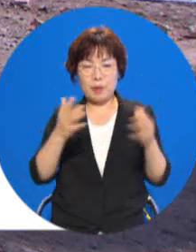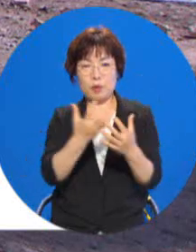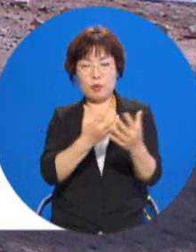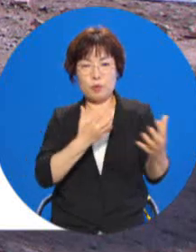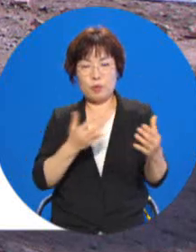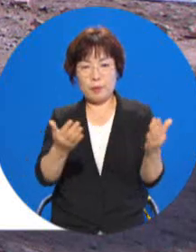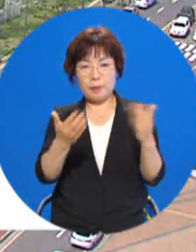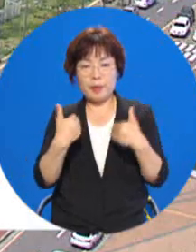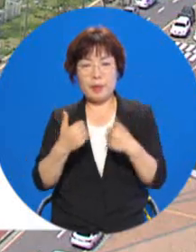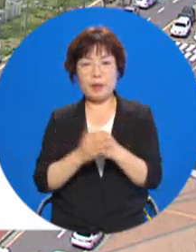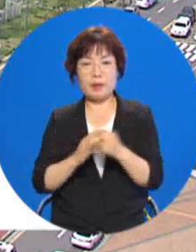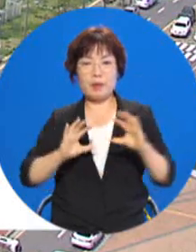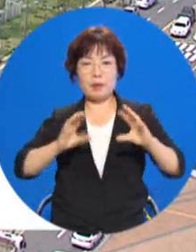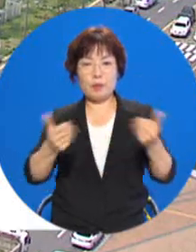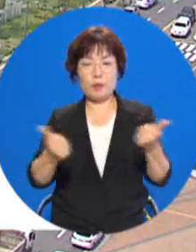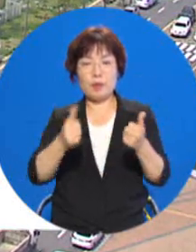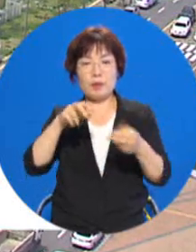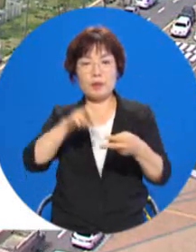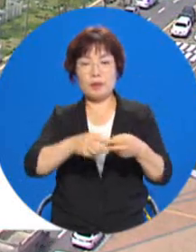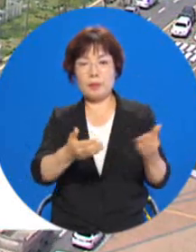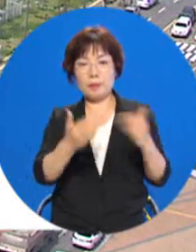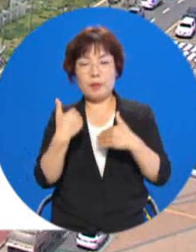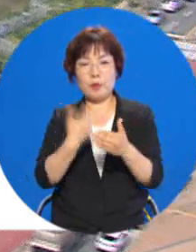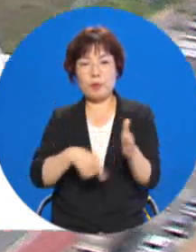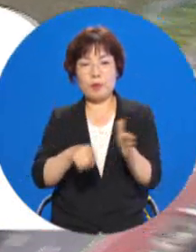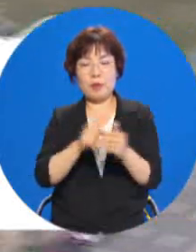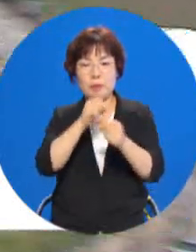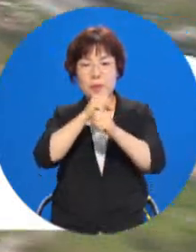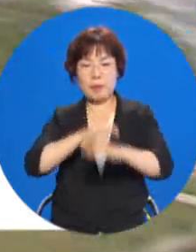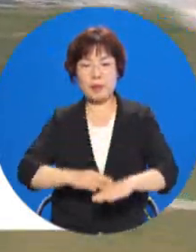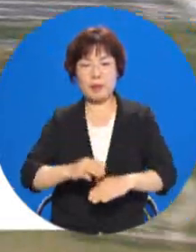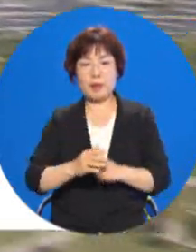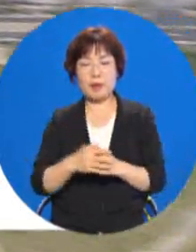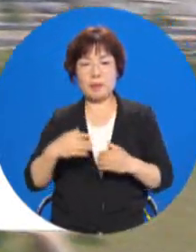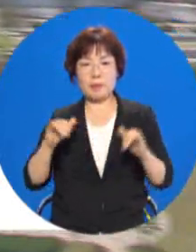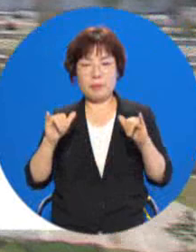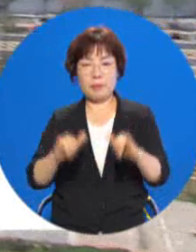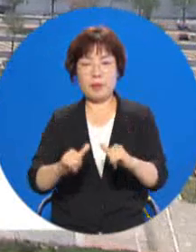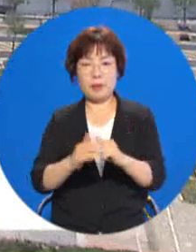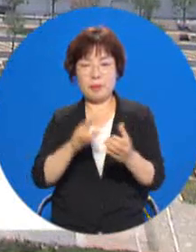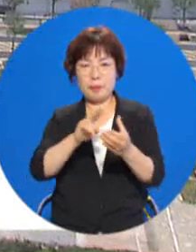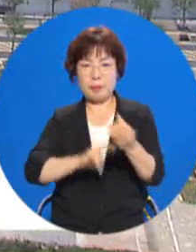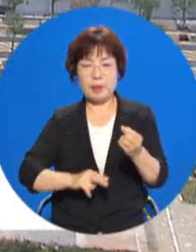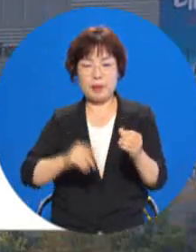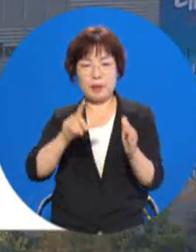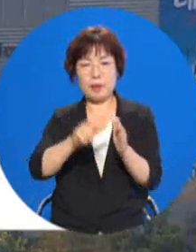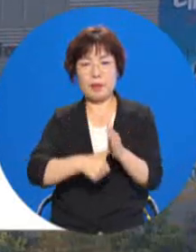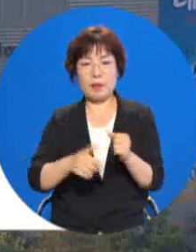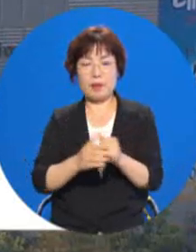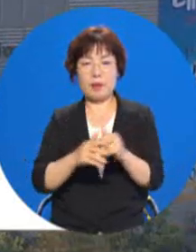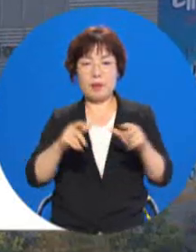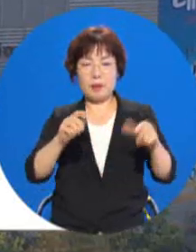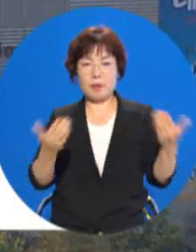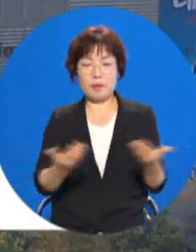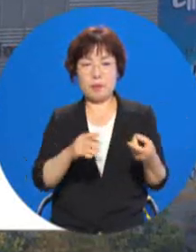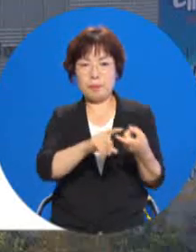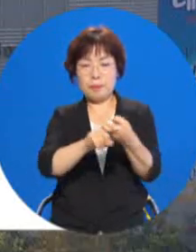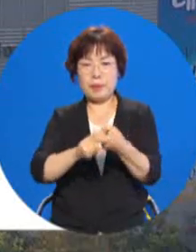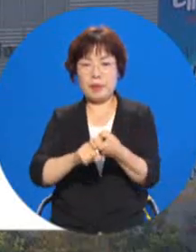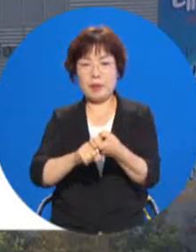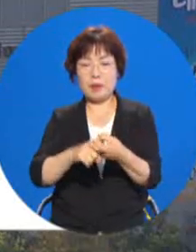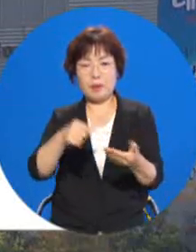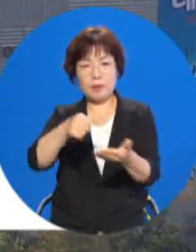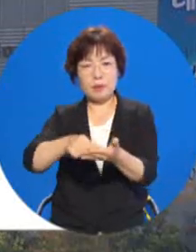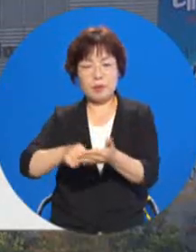총회 유치와 국제 컨벤션 센터 유치 등을 무력화시킬 것이라며 매각 절차가 진행될 경우 지역단체와